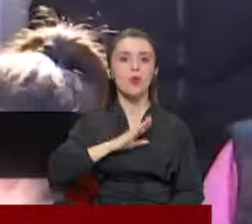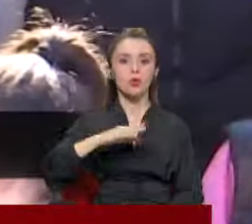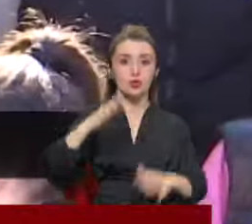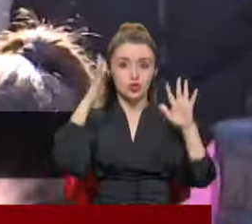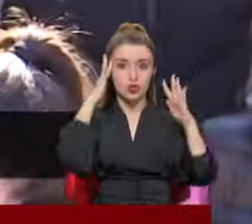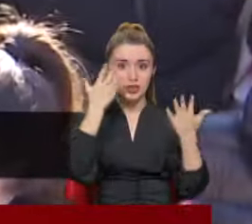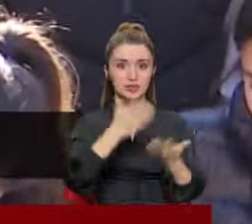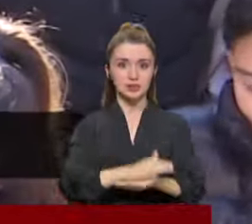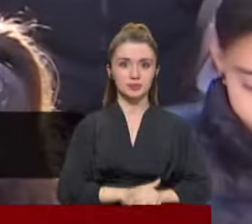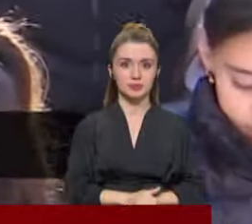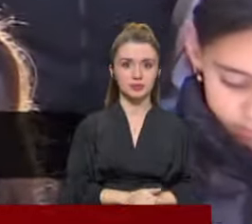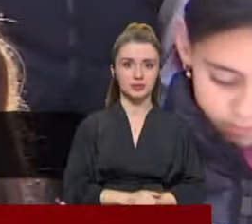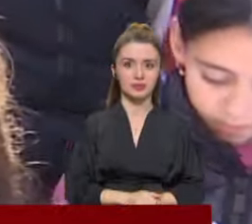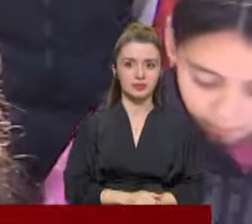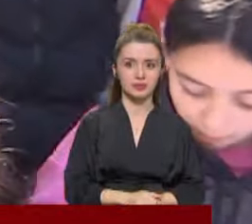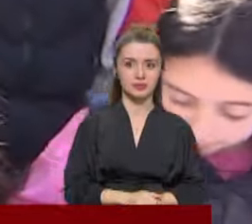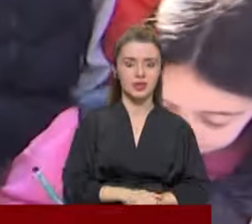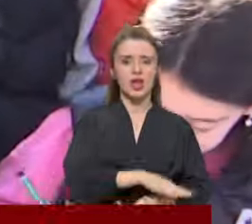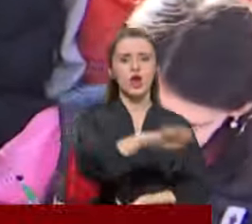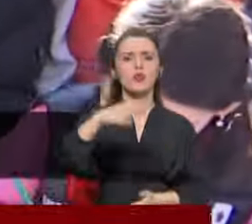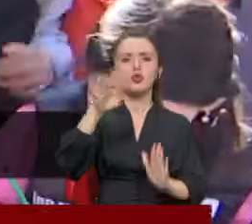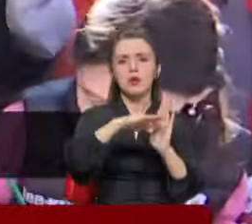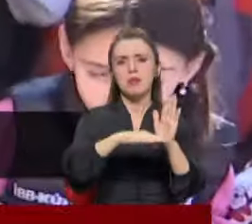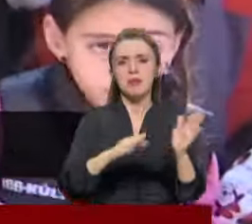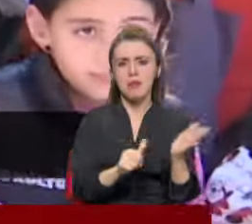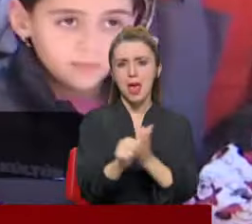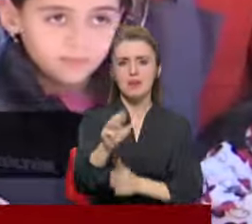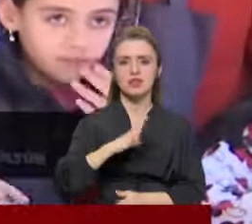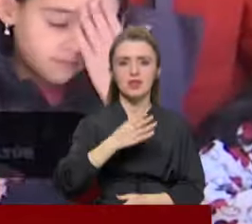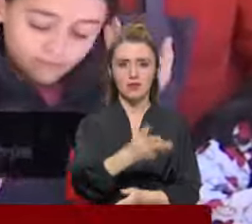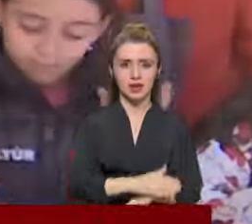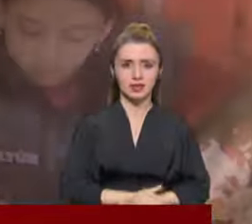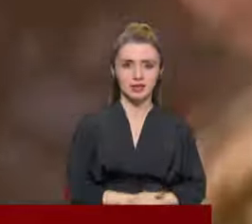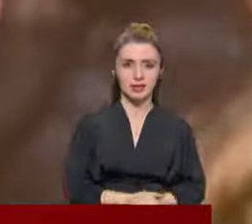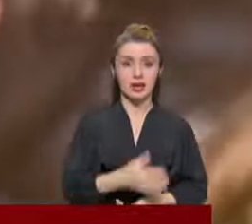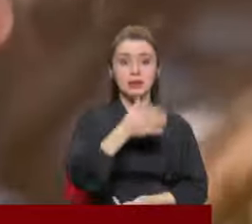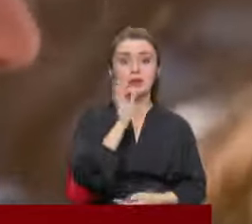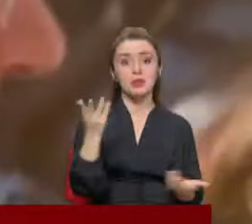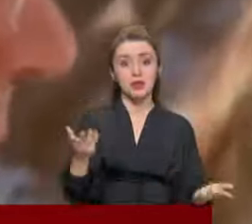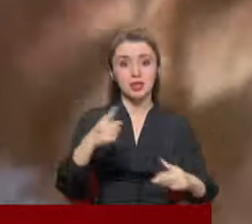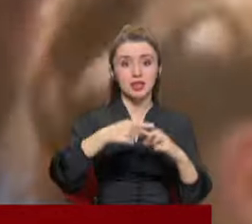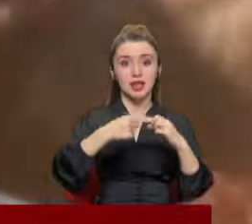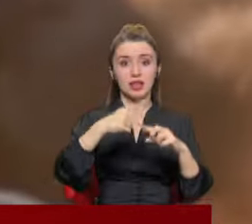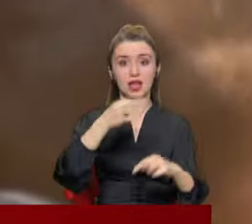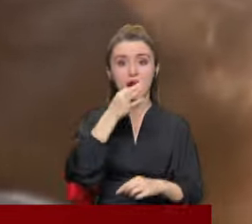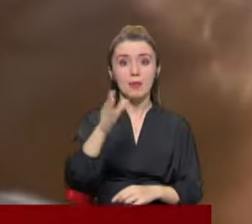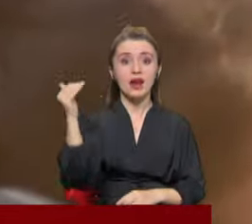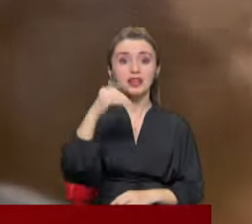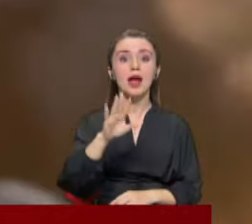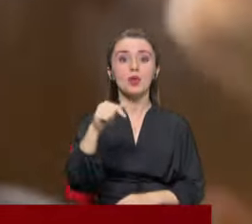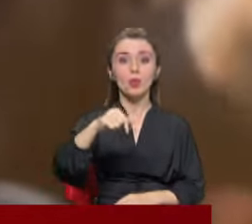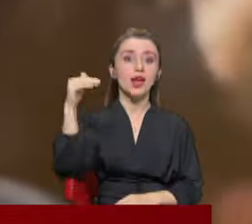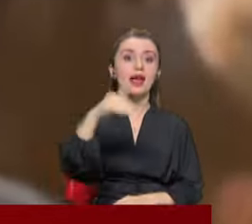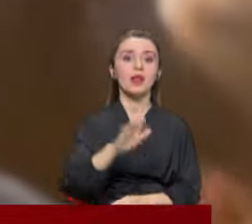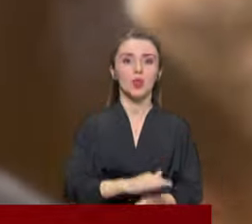Hangi kanalda TRT? Bilmiyorum. Hep bütün kanallar var orada. Dur, TRT Haber mi? Bilmiyorum. TRT Haber o gelmiyor, buraya uğramıyor